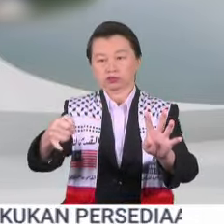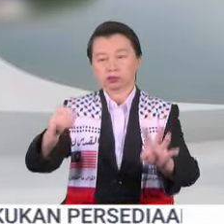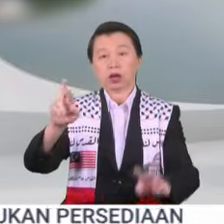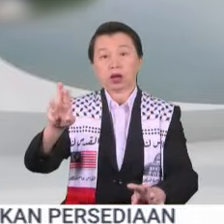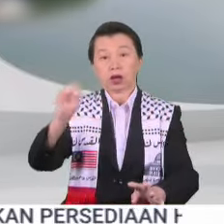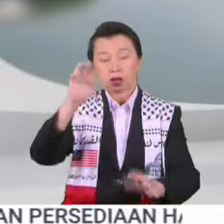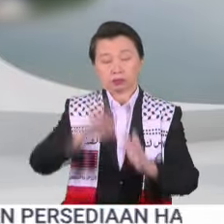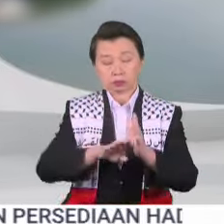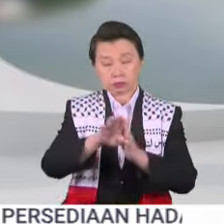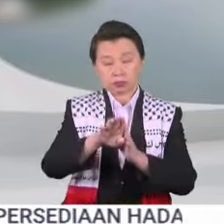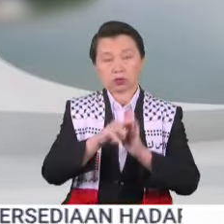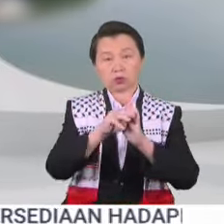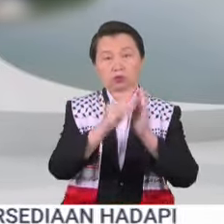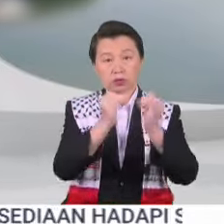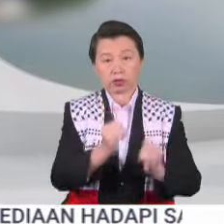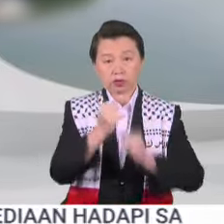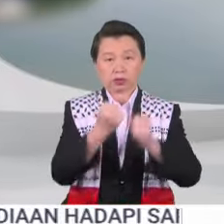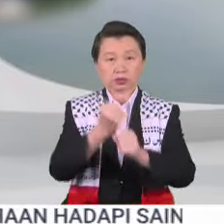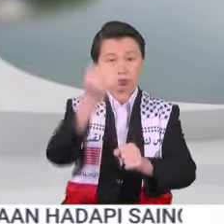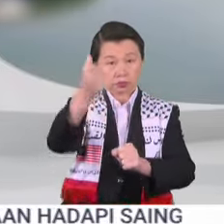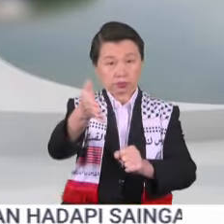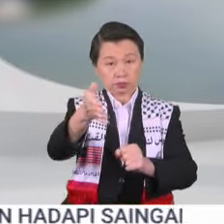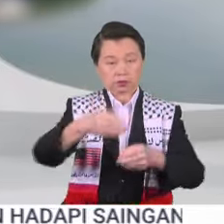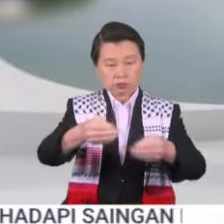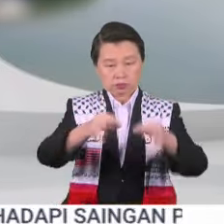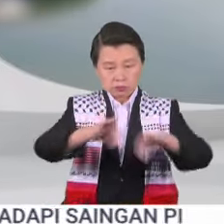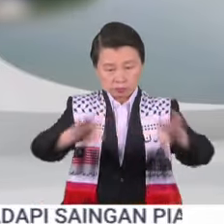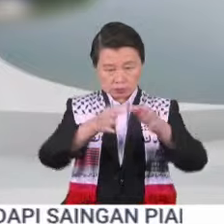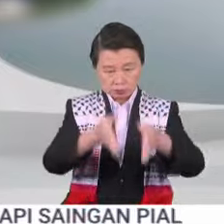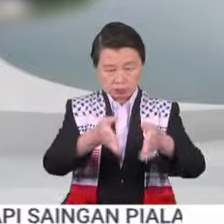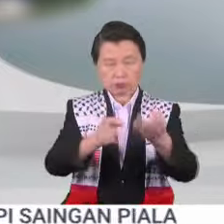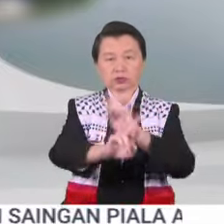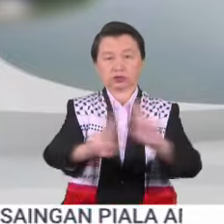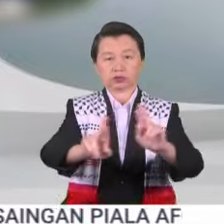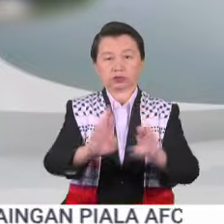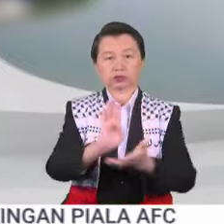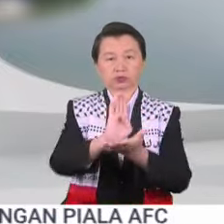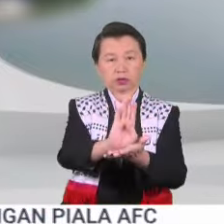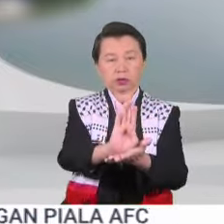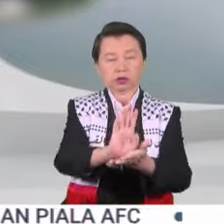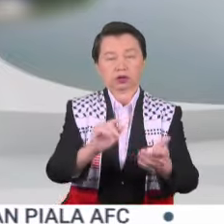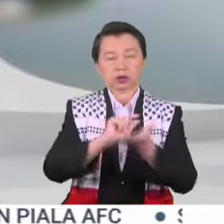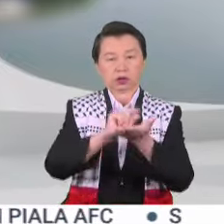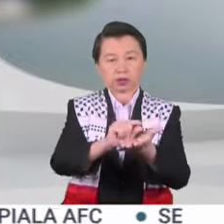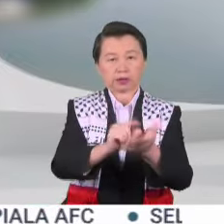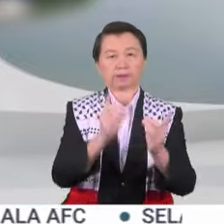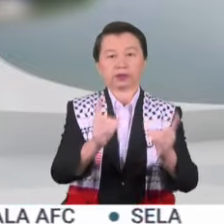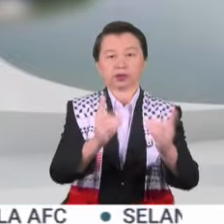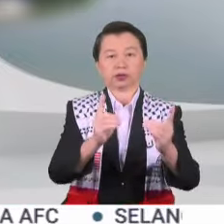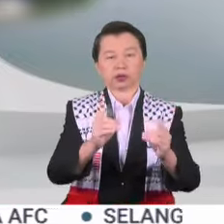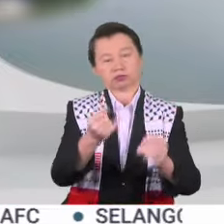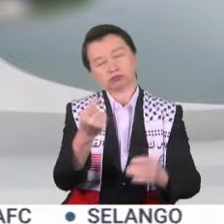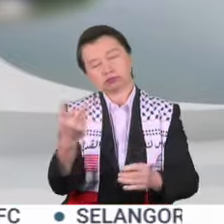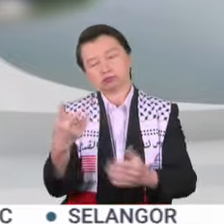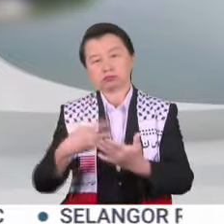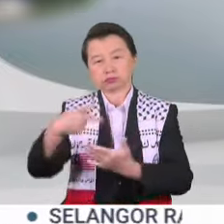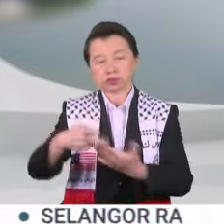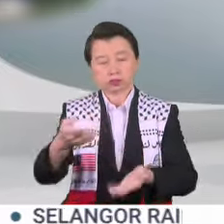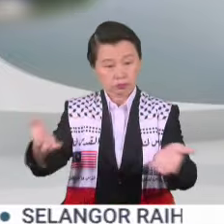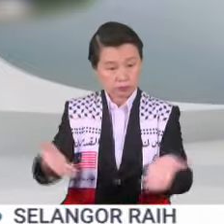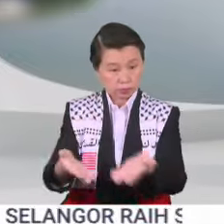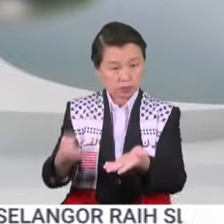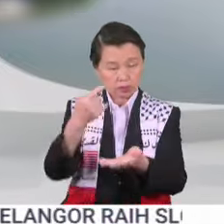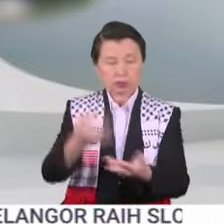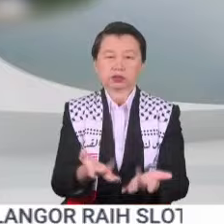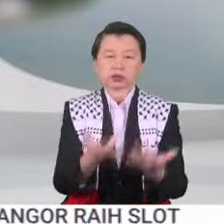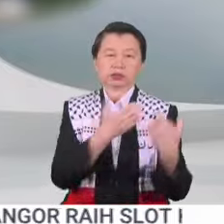RM474.55 juta untuk pembangunan modal insan tahun depan dengan memberi keutamaan kepada penyediaan beasiswa dan geran pendidikan. Beberapa inisiatif turut diperkenal